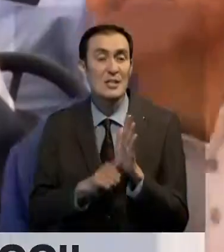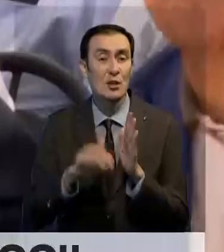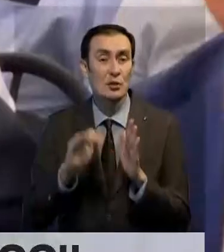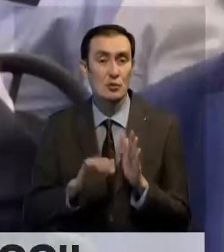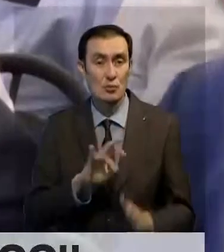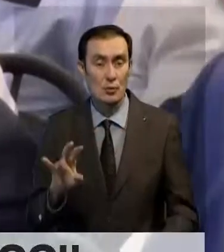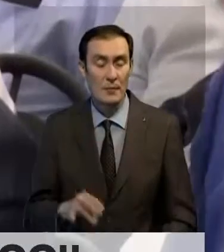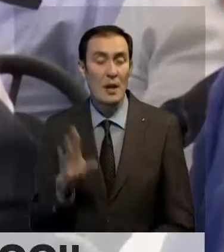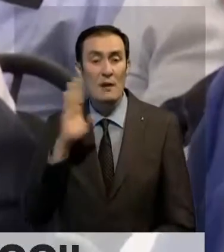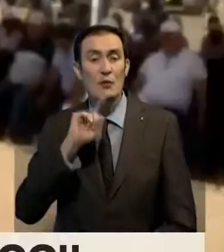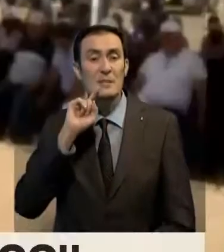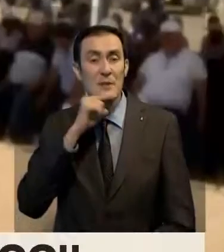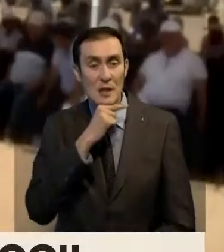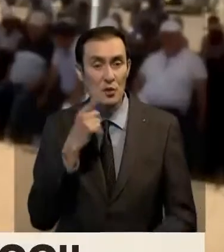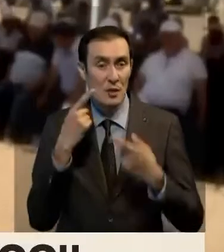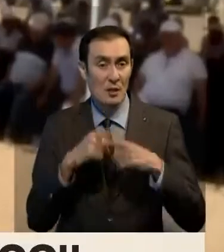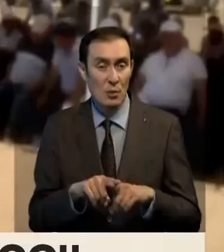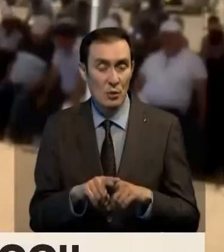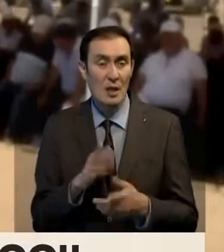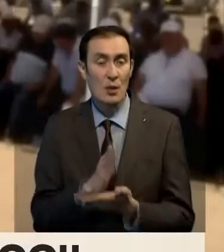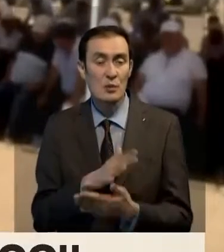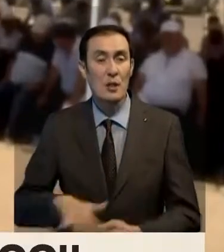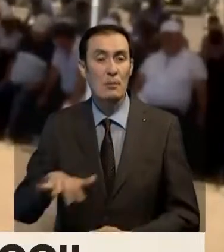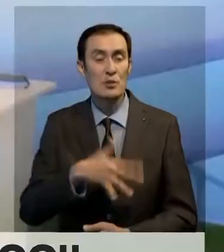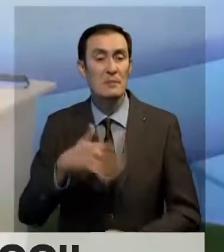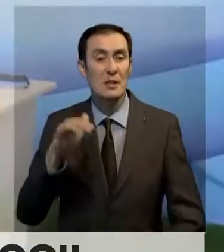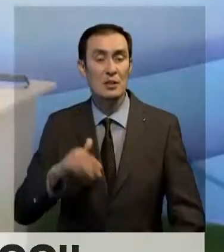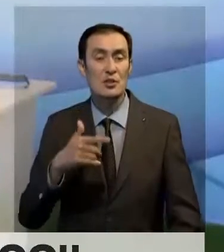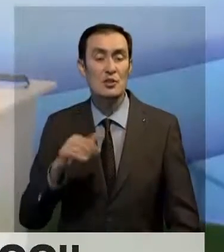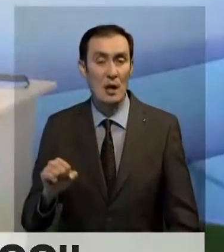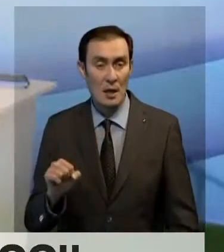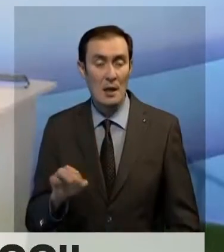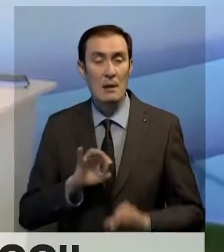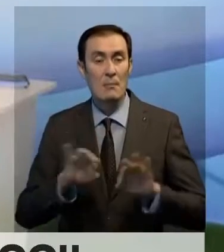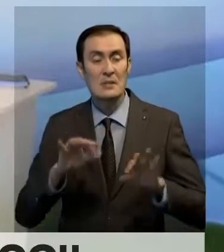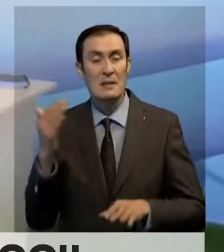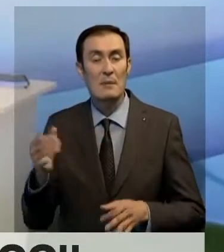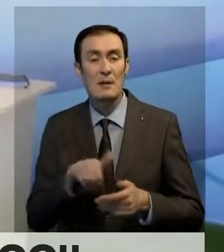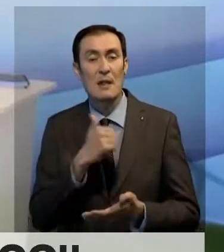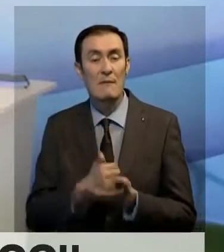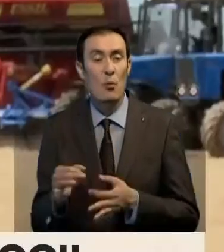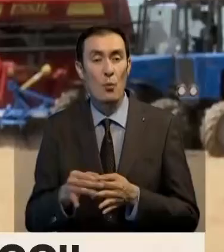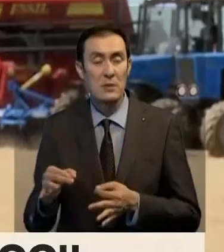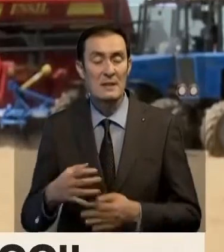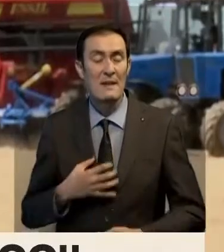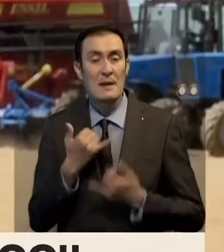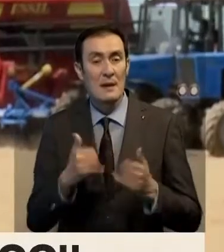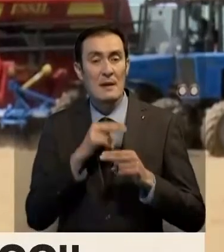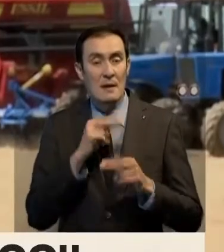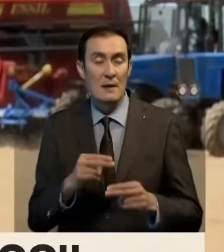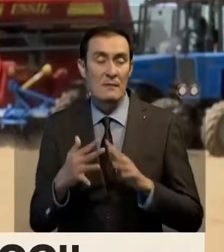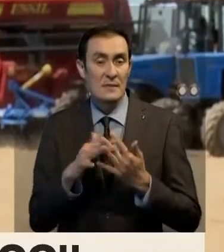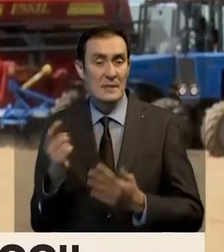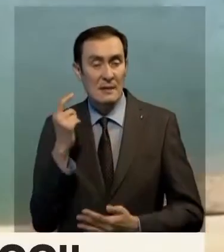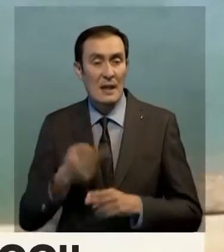тонн. Водосберегающие технологии в этом году размещены на площади 50 тысяч гектаров. По словам главы региона, сейчас в числе приоритетов в аграрном